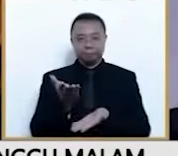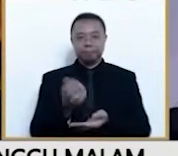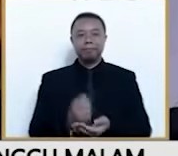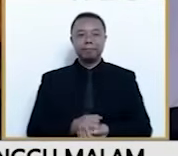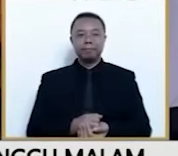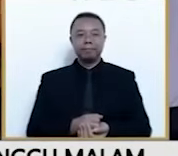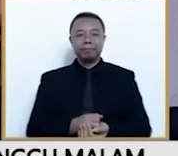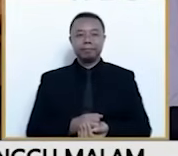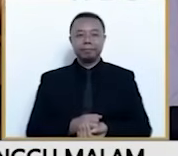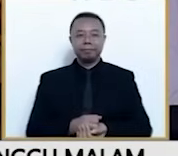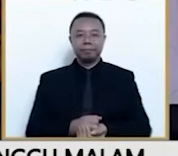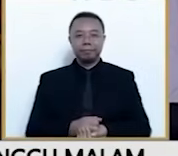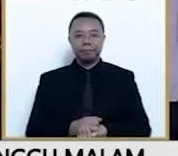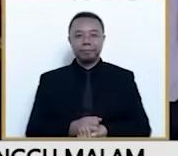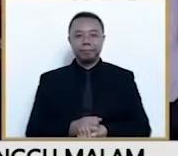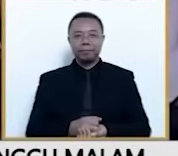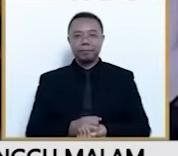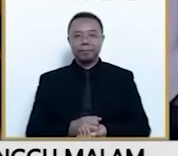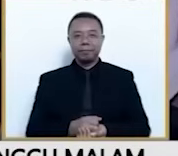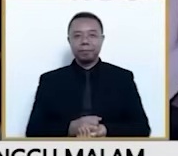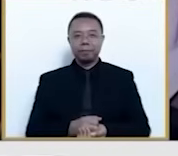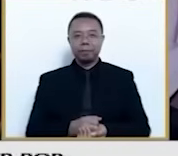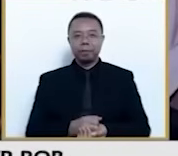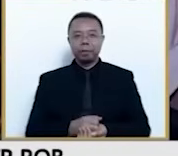di dalam fishbowl. Silakan Ibu.